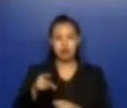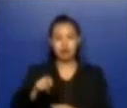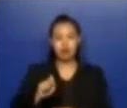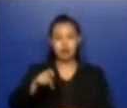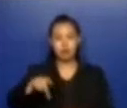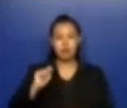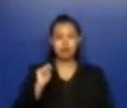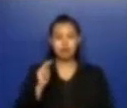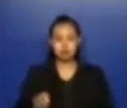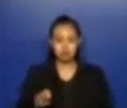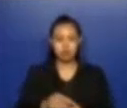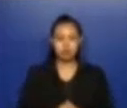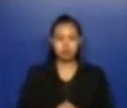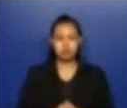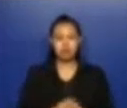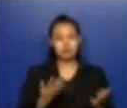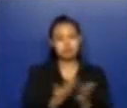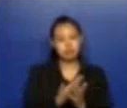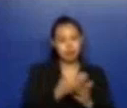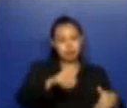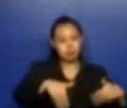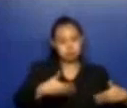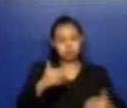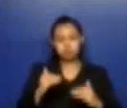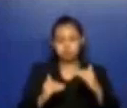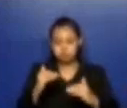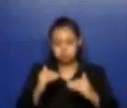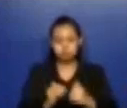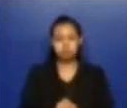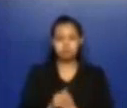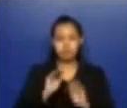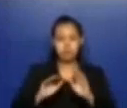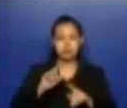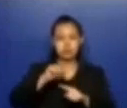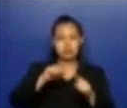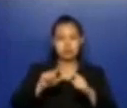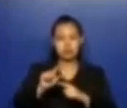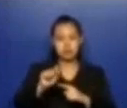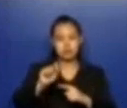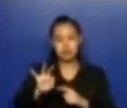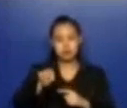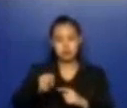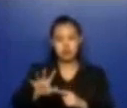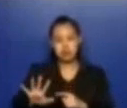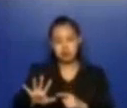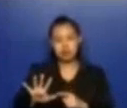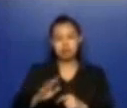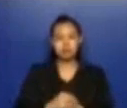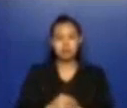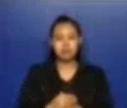กับรายได้สุทธิรัฐบาลอยู่ที่ร้อยละ 29.5 เพิ่มขึ้นมาเพียงแ